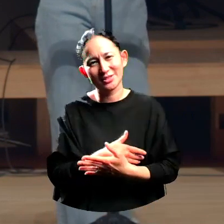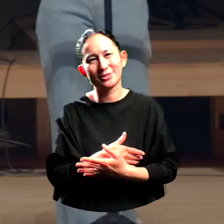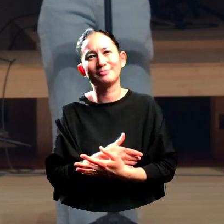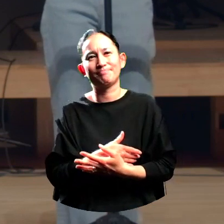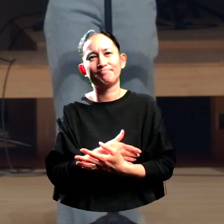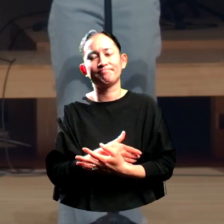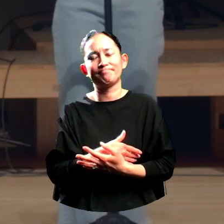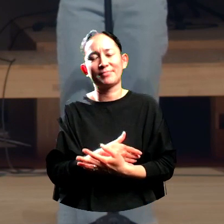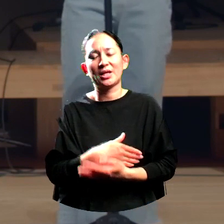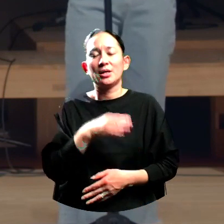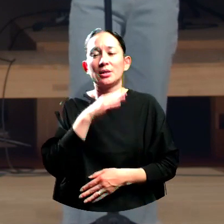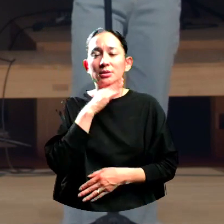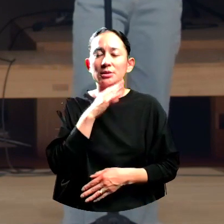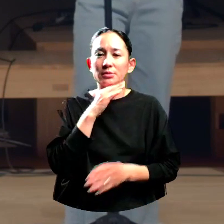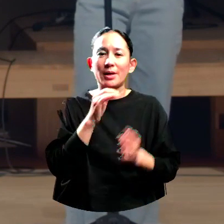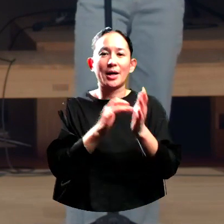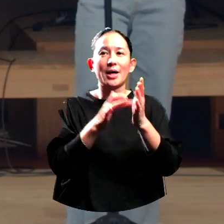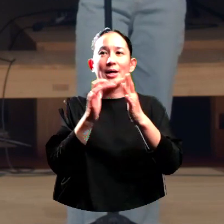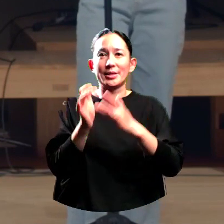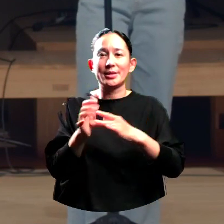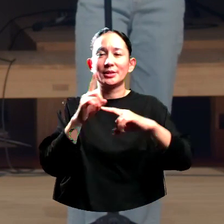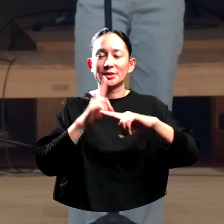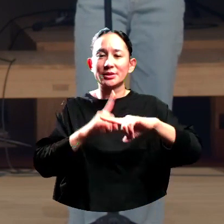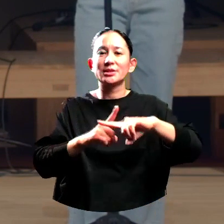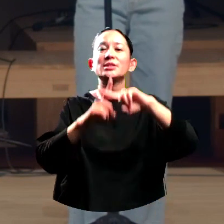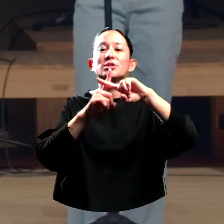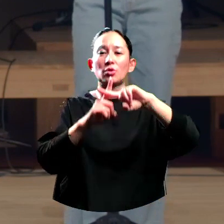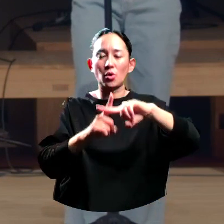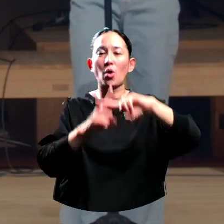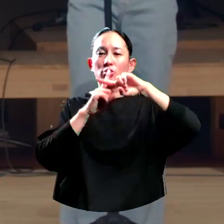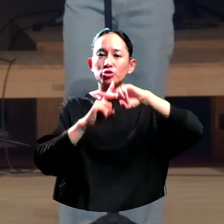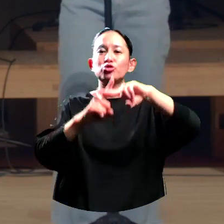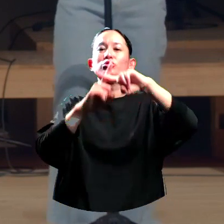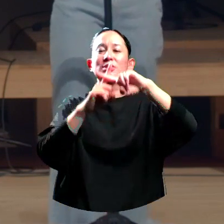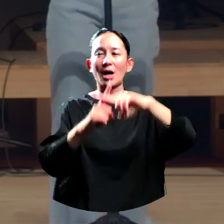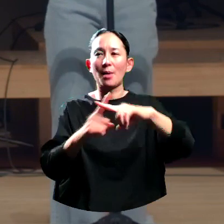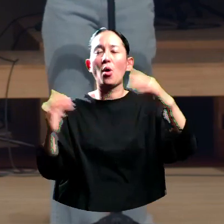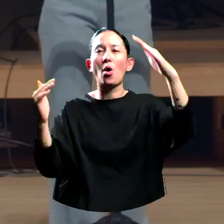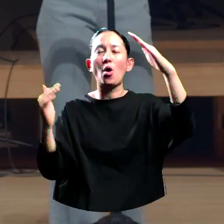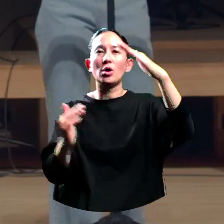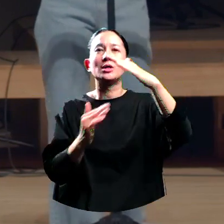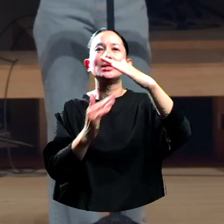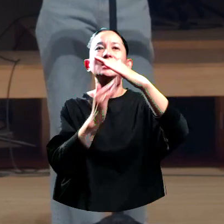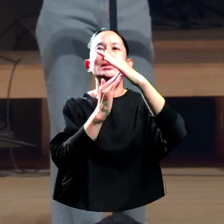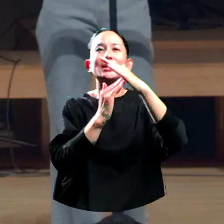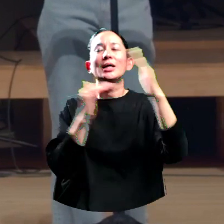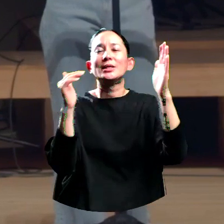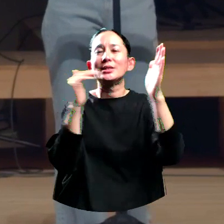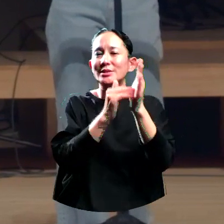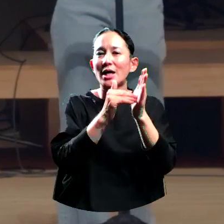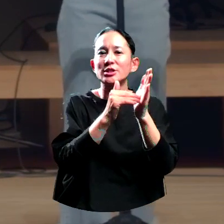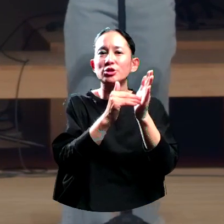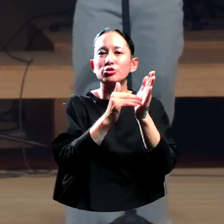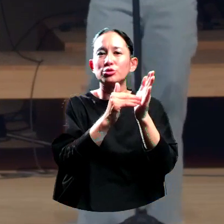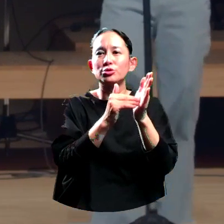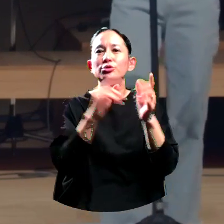はイエス・キリストの十字架も最終的には窒息死で亡くなるんです。 The